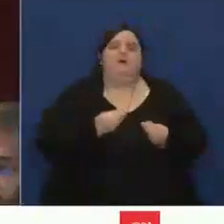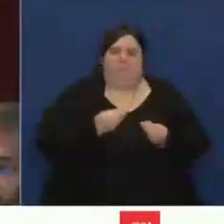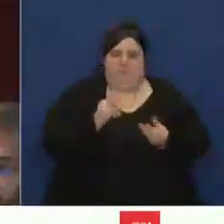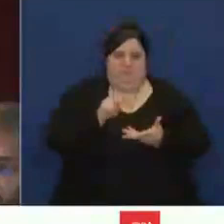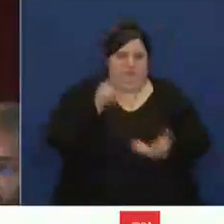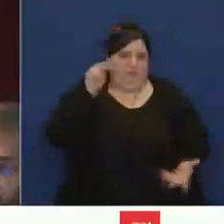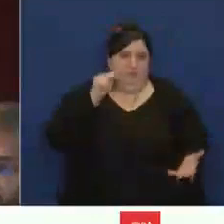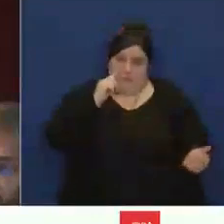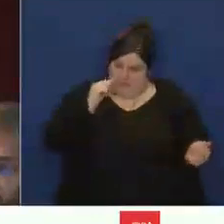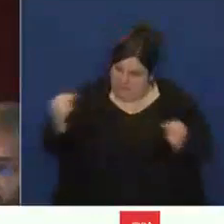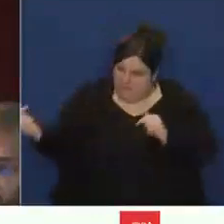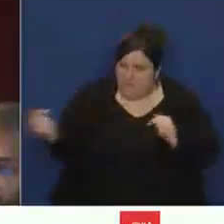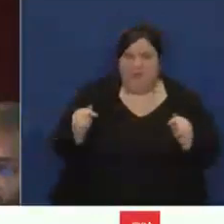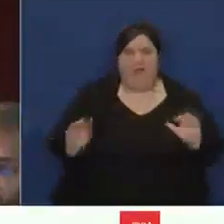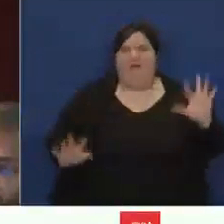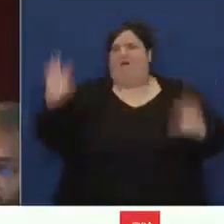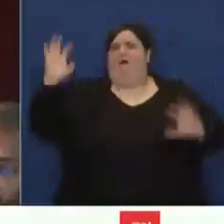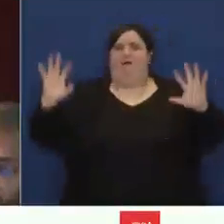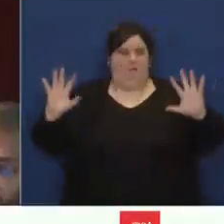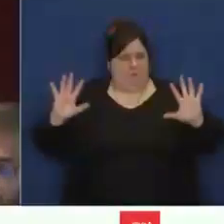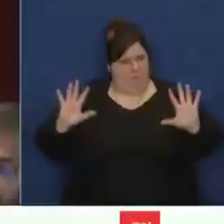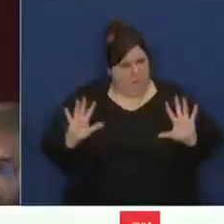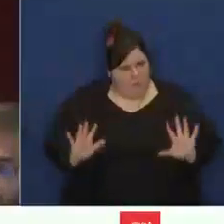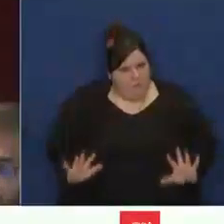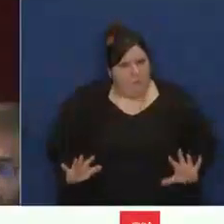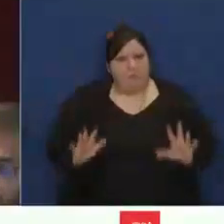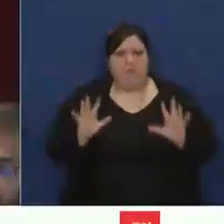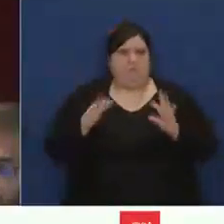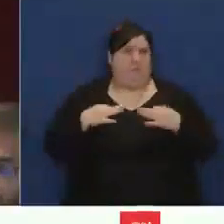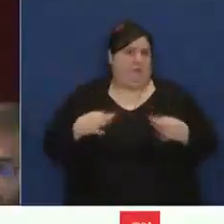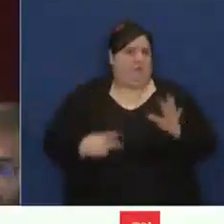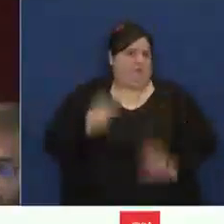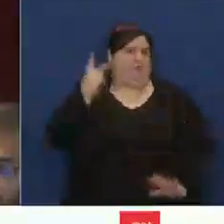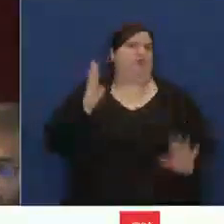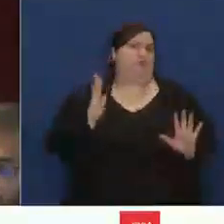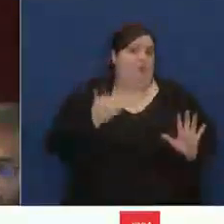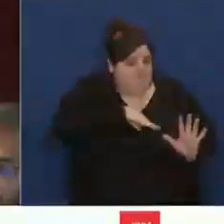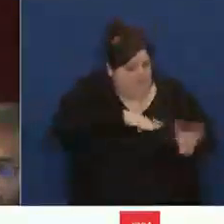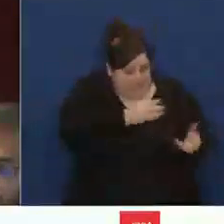des débats finalement plus objectivés sur ces questions. Je vous remercie.